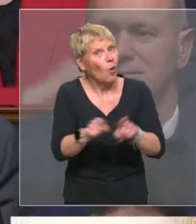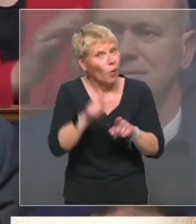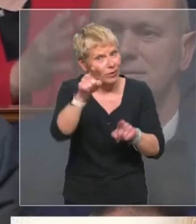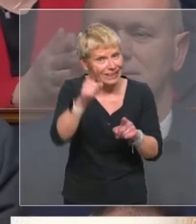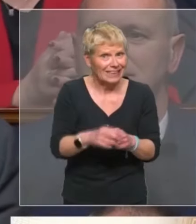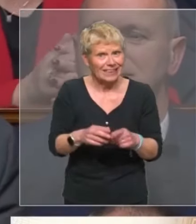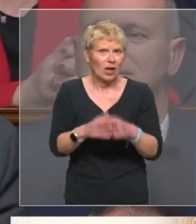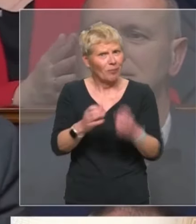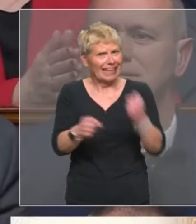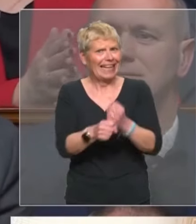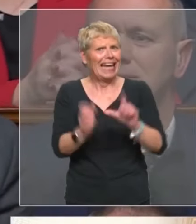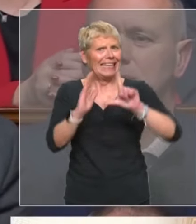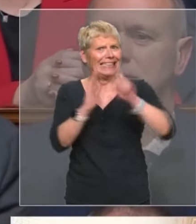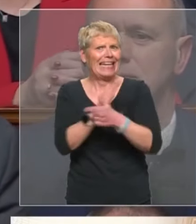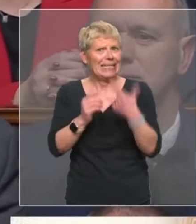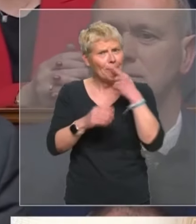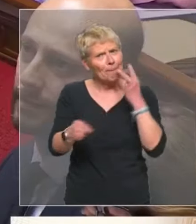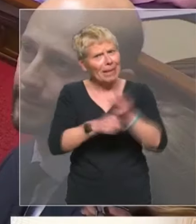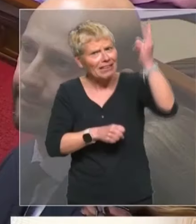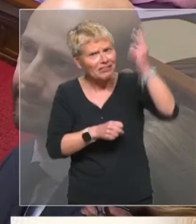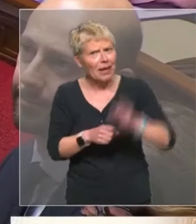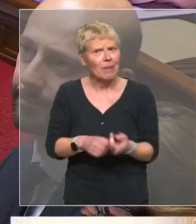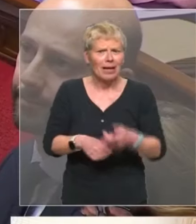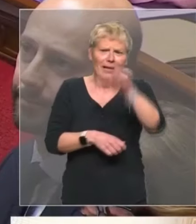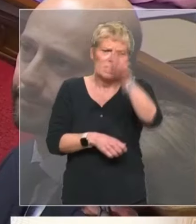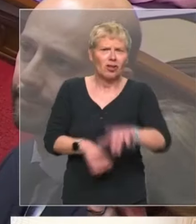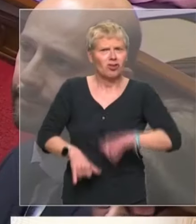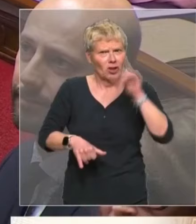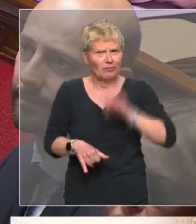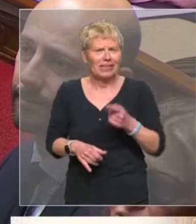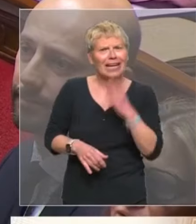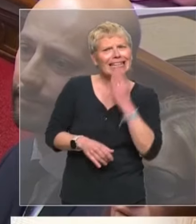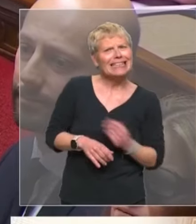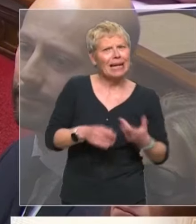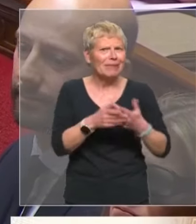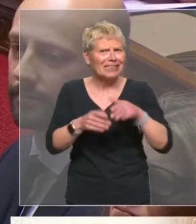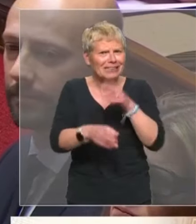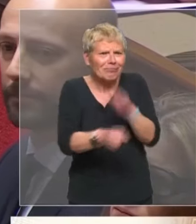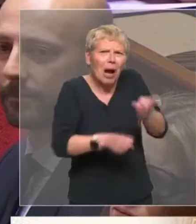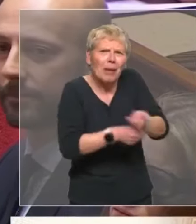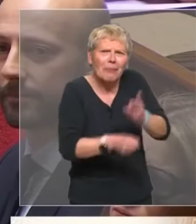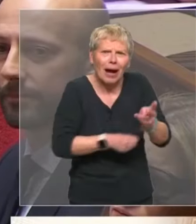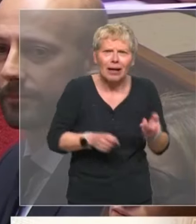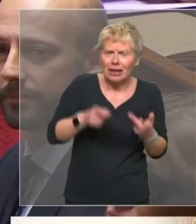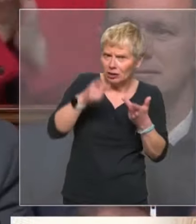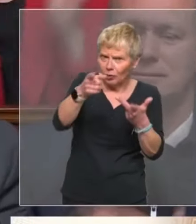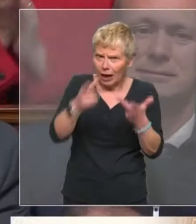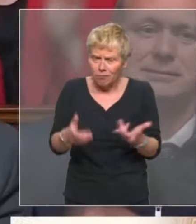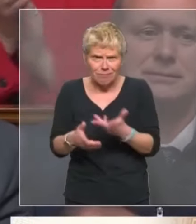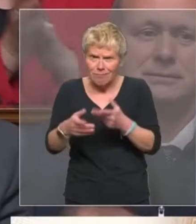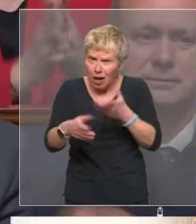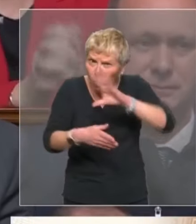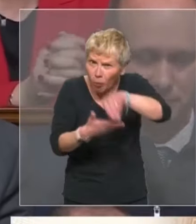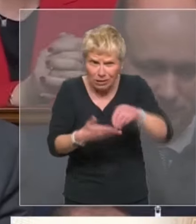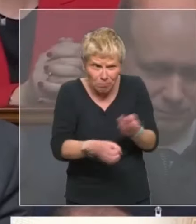blasphème en lâchant publiquement la jeune Mila qui était la proie des islamistes sur les réseaux sociaux et maintenant